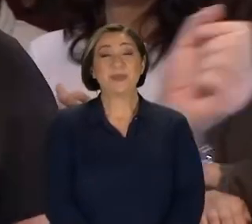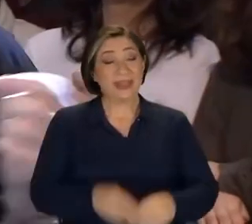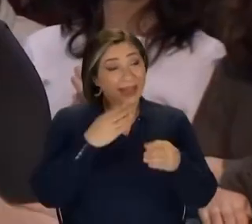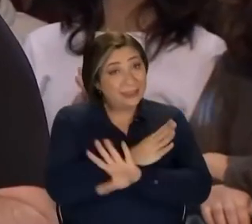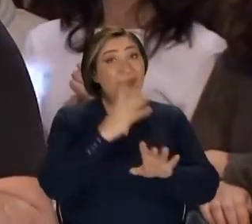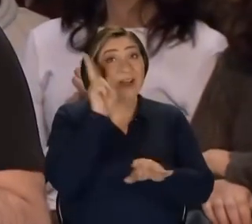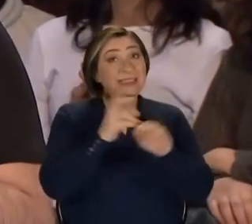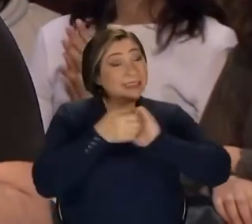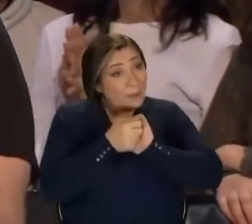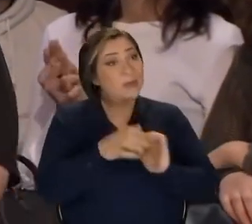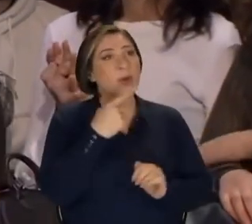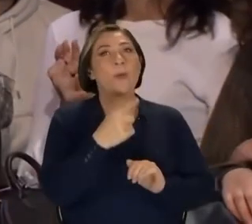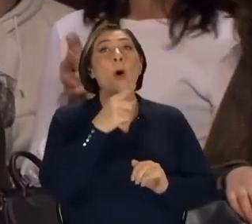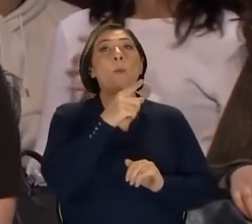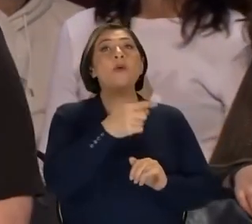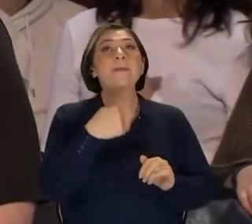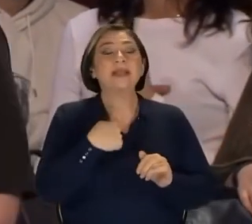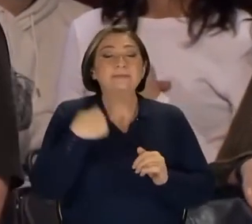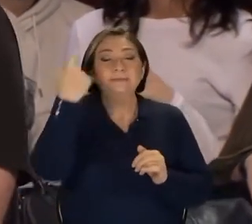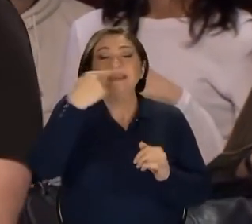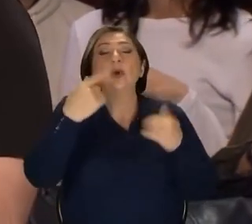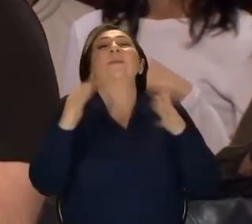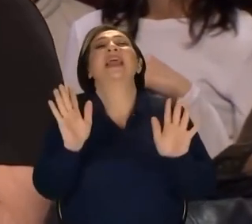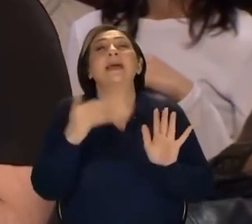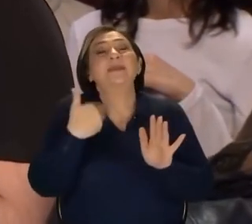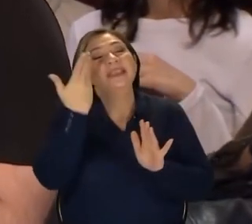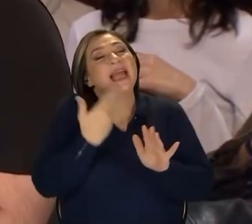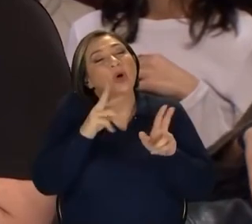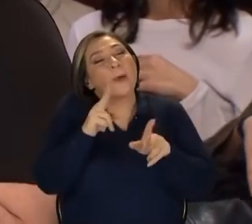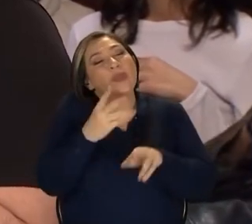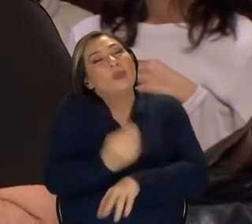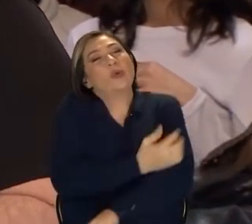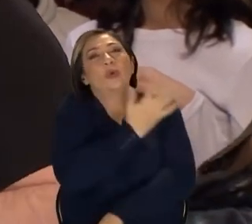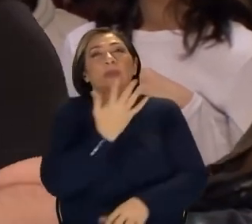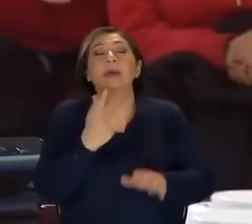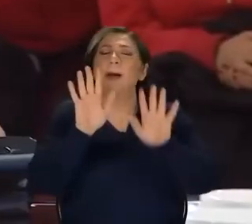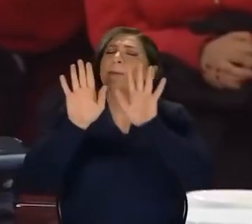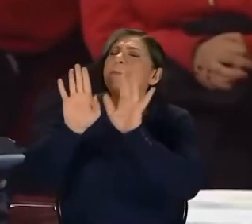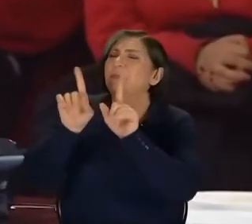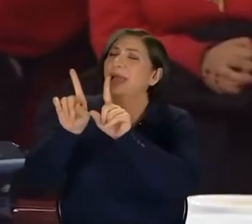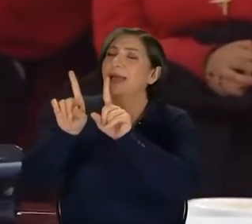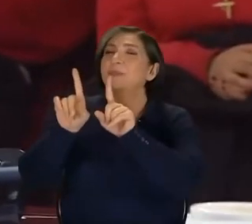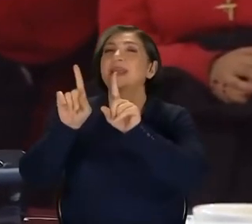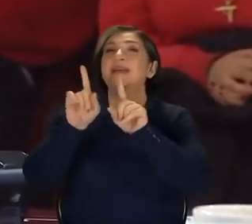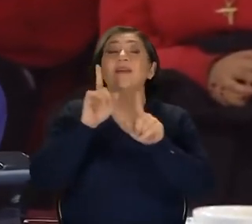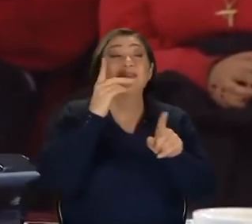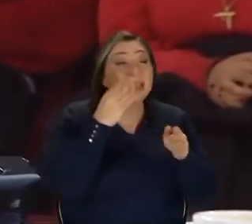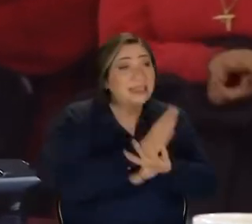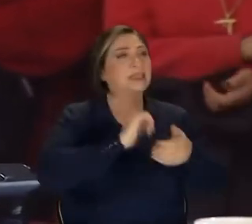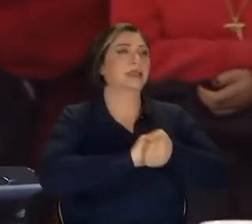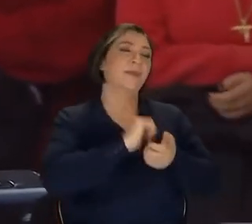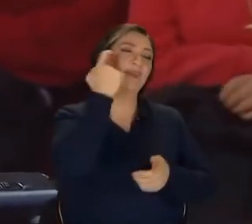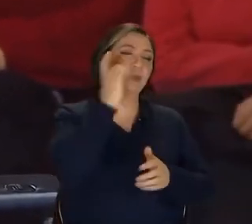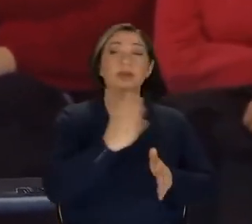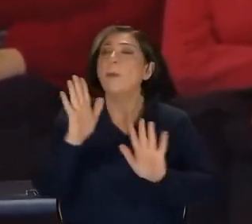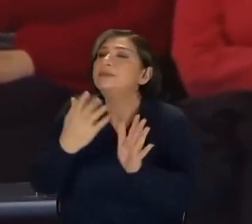Samimi söylüyorum. Ya bu benim tabii misyonum değil. Seyirci olarak duygum. Neden biliyor musun? Bir dakika. Vallahi samimi fikrim bu.